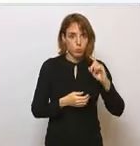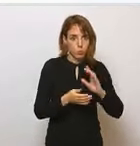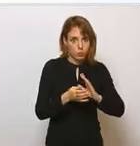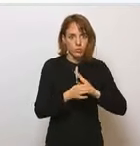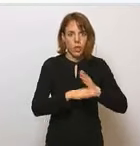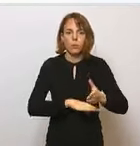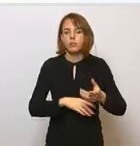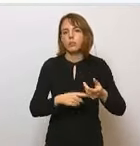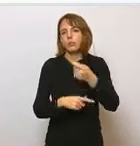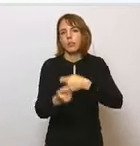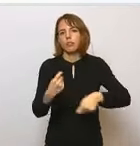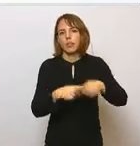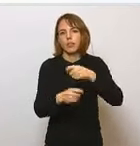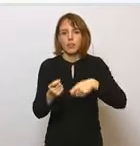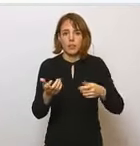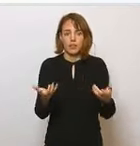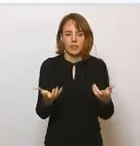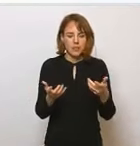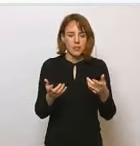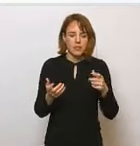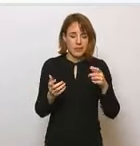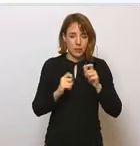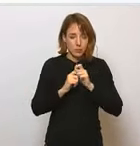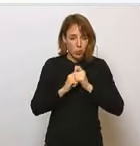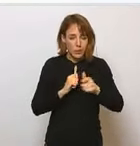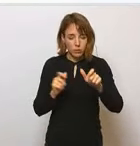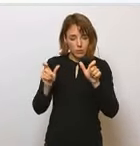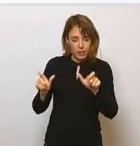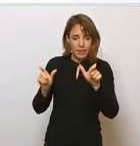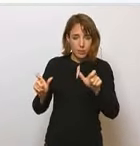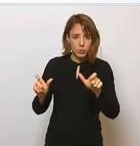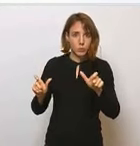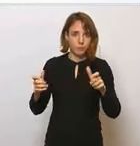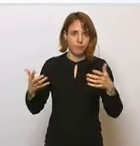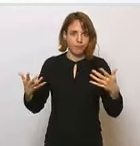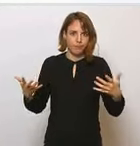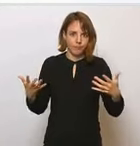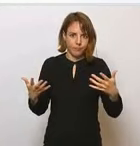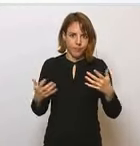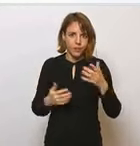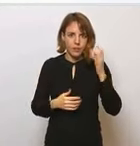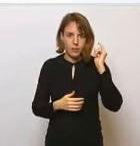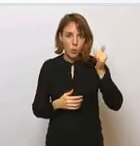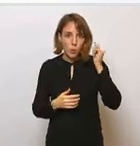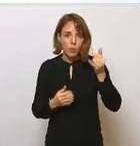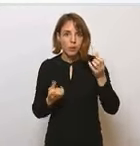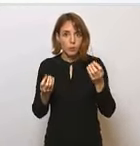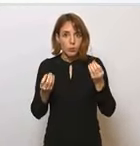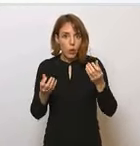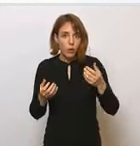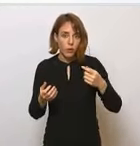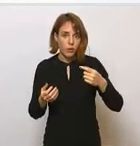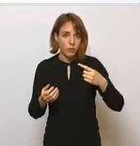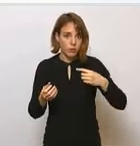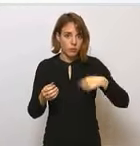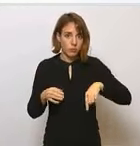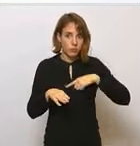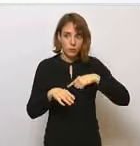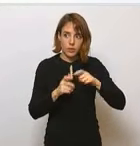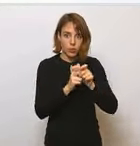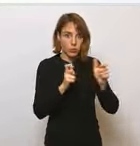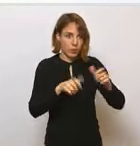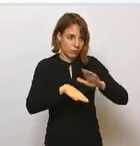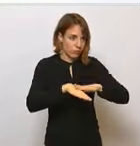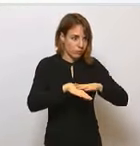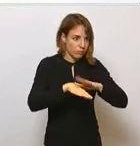processus de vérification. Donc, il faut vraiment qu'ils sachent, voilà, on leur dit, c'est pas bien, donc changer. Et donc, si on fait ça de